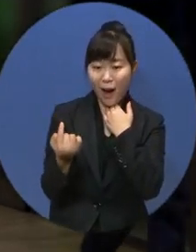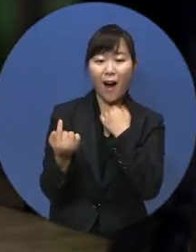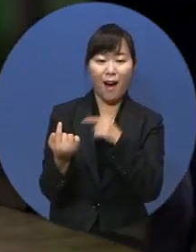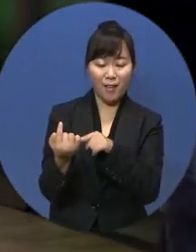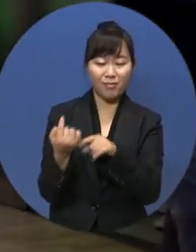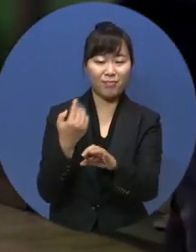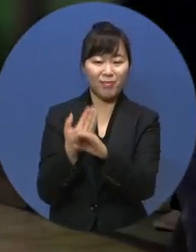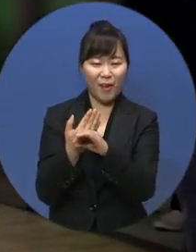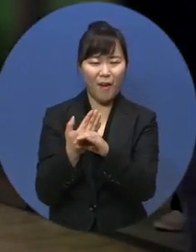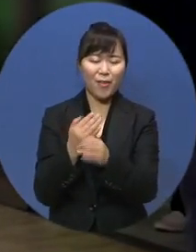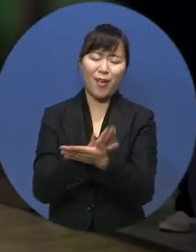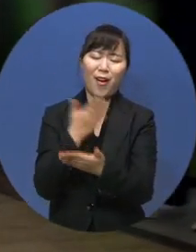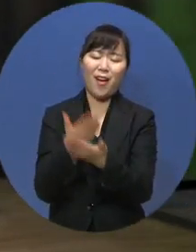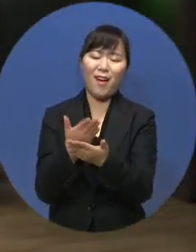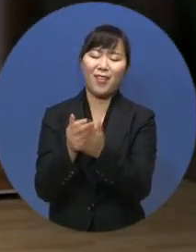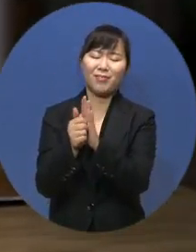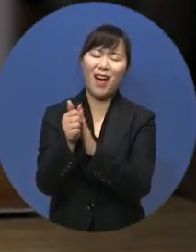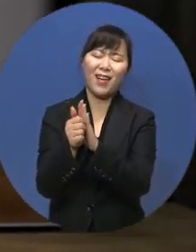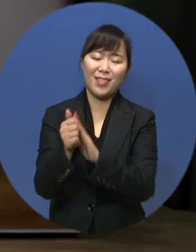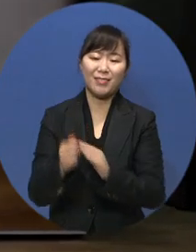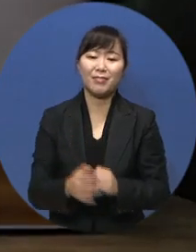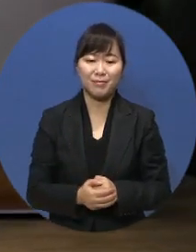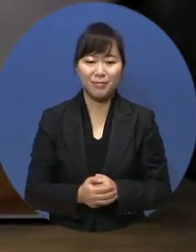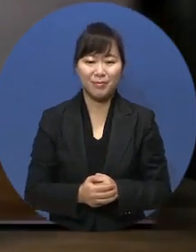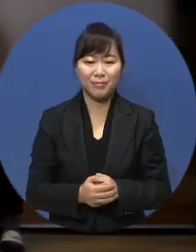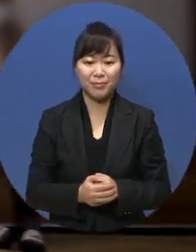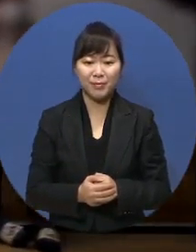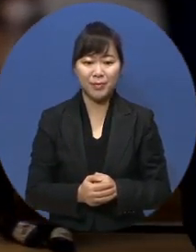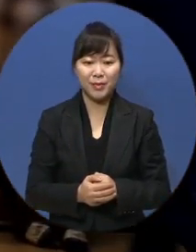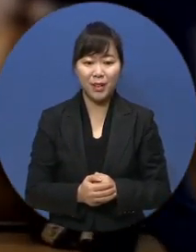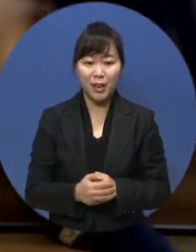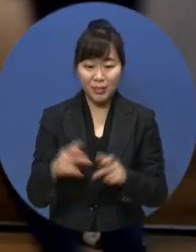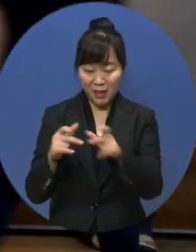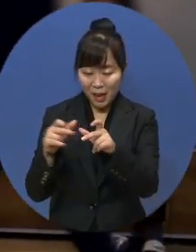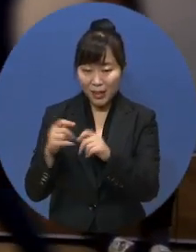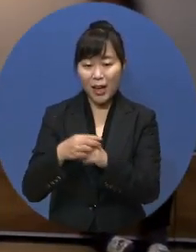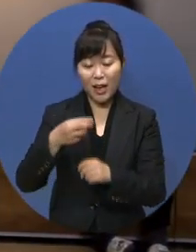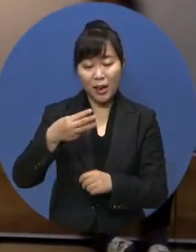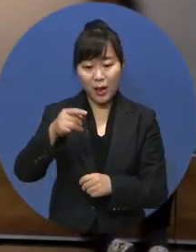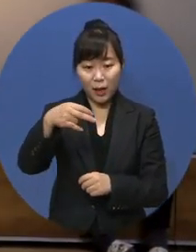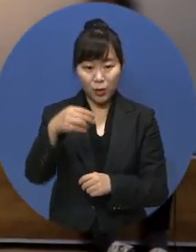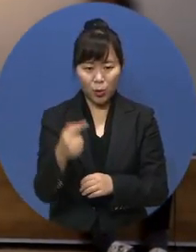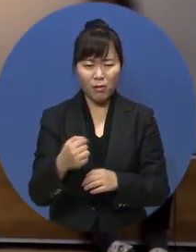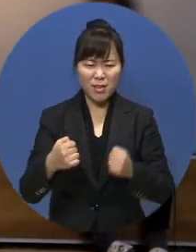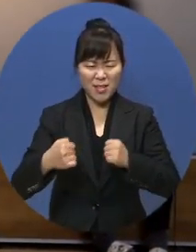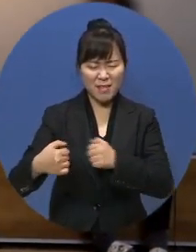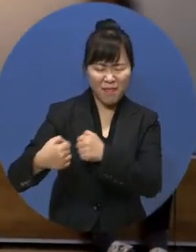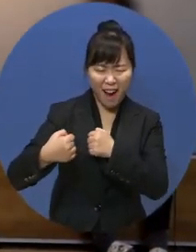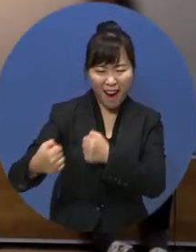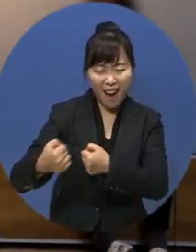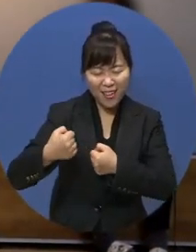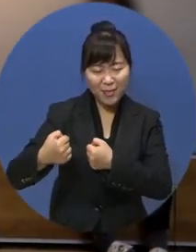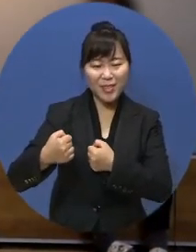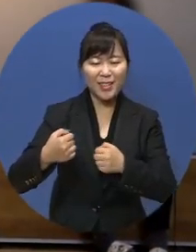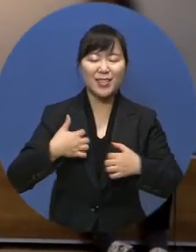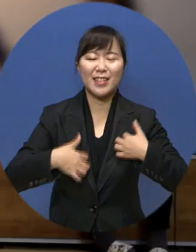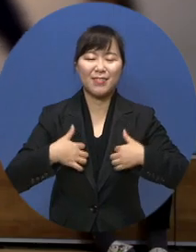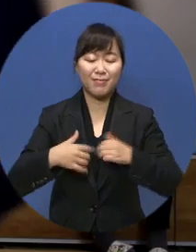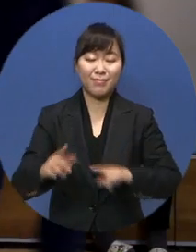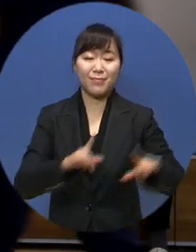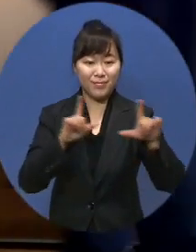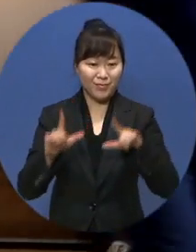나타나면 놀아 달라고 애교를 부립니다 이용인 들은 레트 와 힘자랑 도 하며 즐겁게 보냅니다